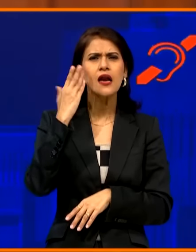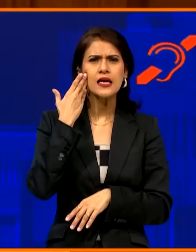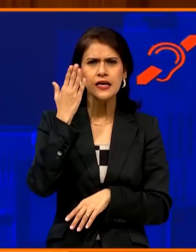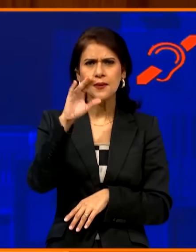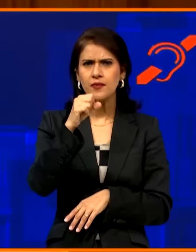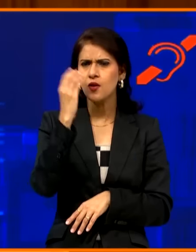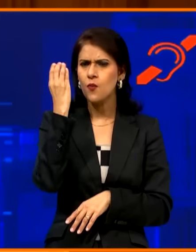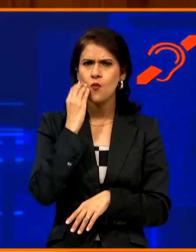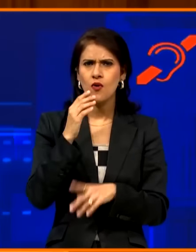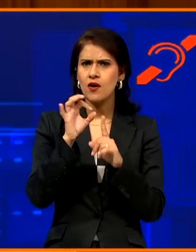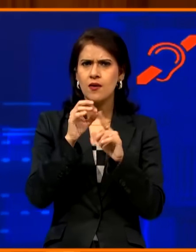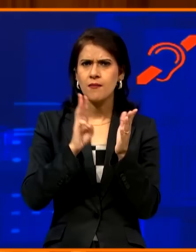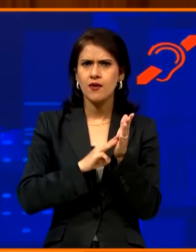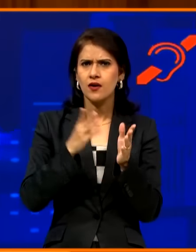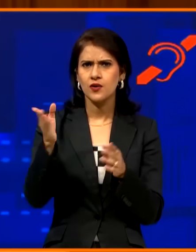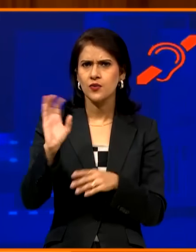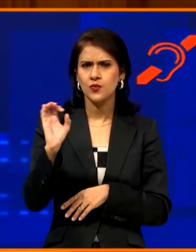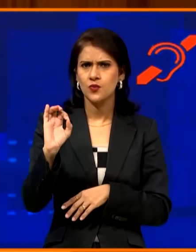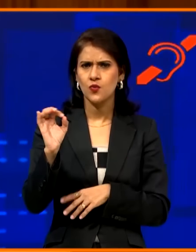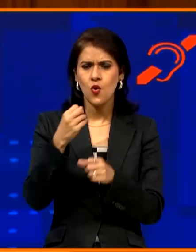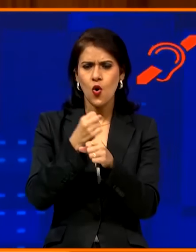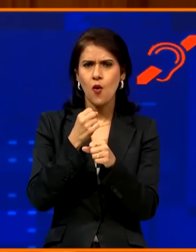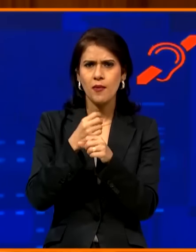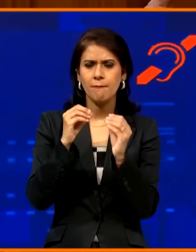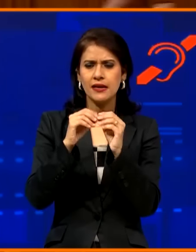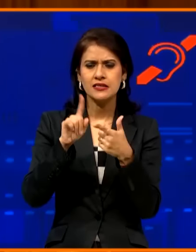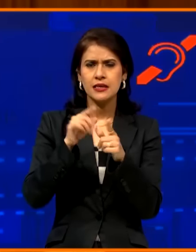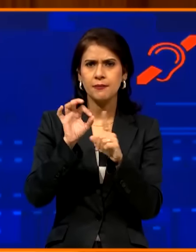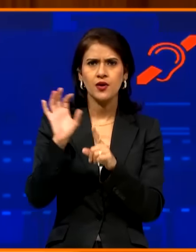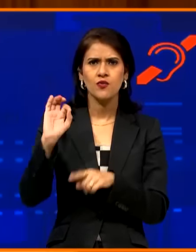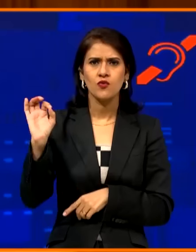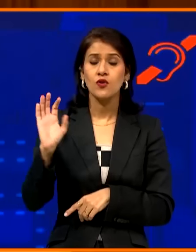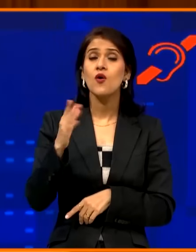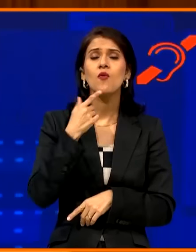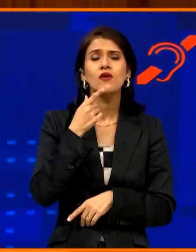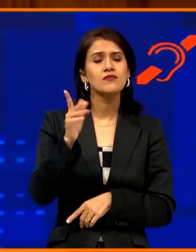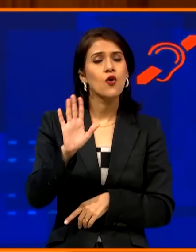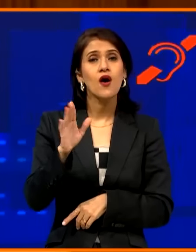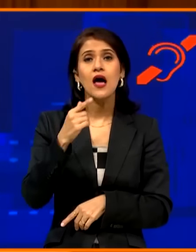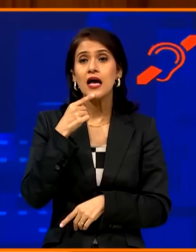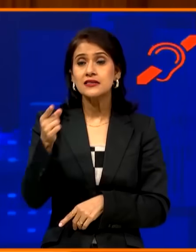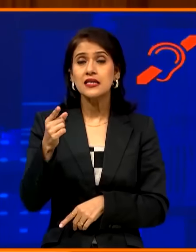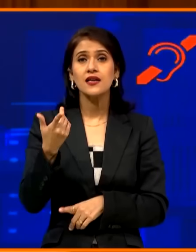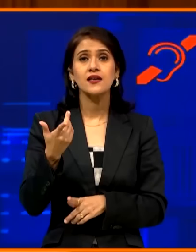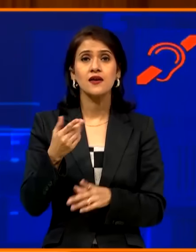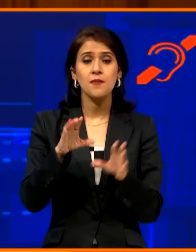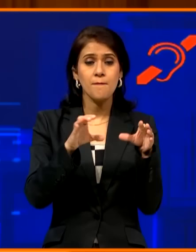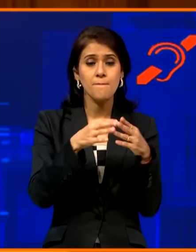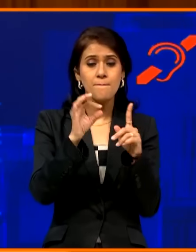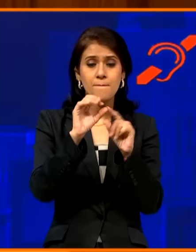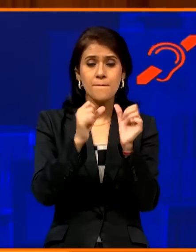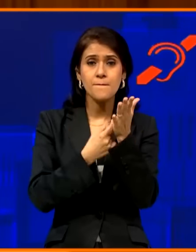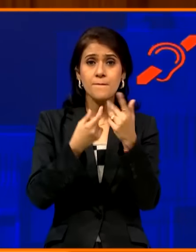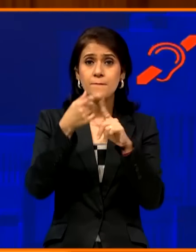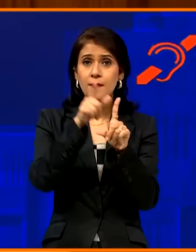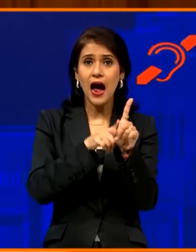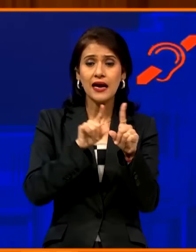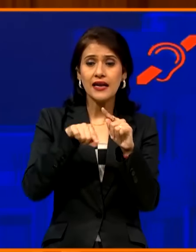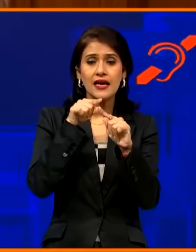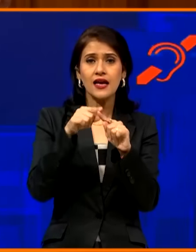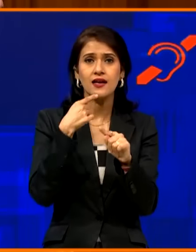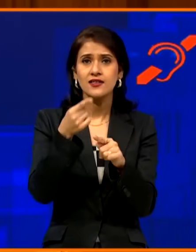किसी की भी हो मैं सरकार की बात ही नहीं कर रहा हूं मैं मैं कहां सरकार के का विरोध कर रहा हूं मैं आउट ऑफ टर्न